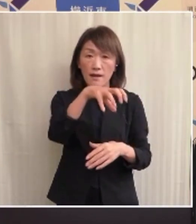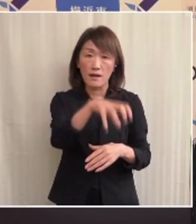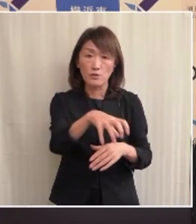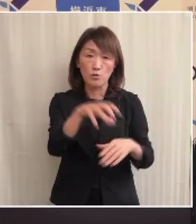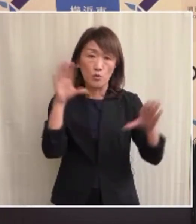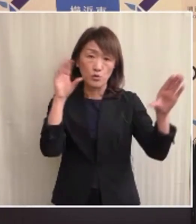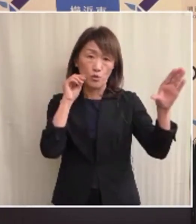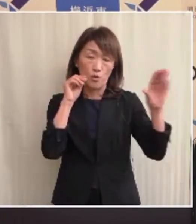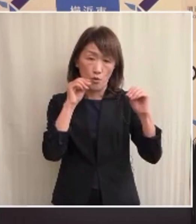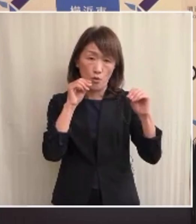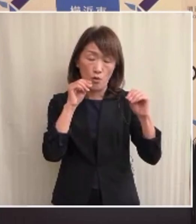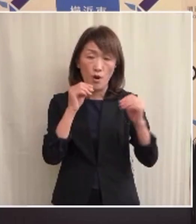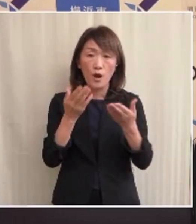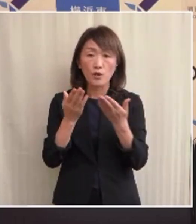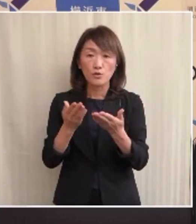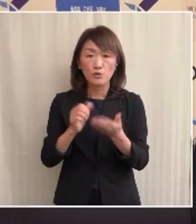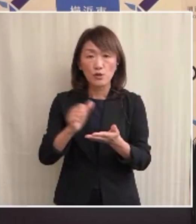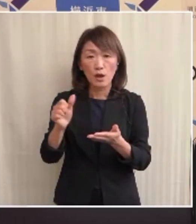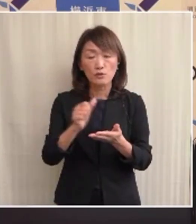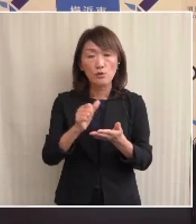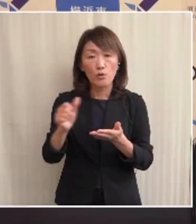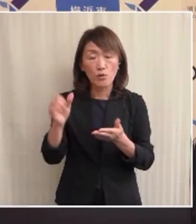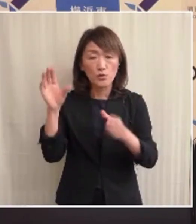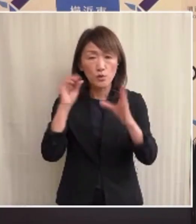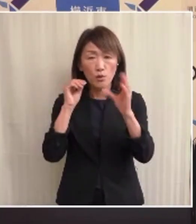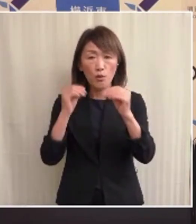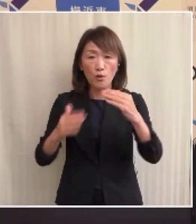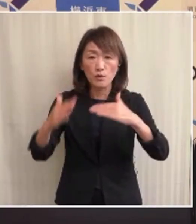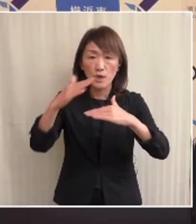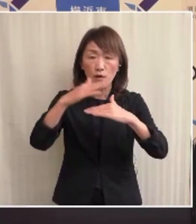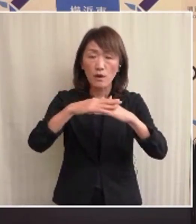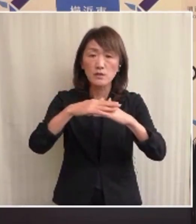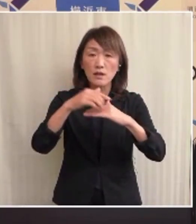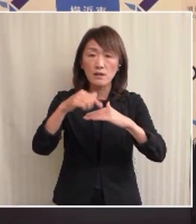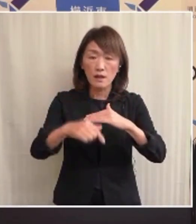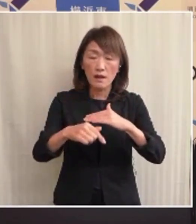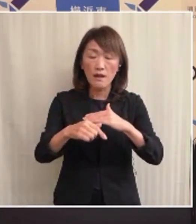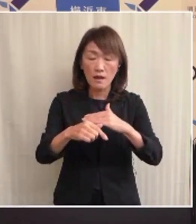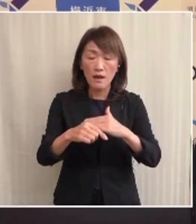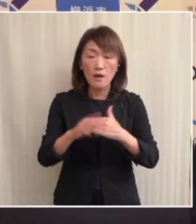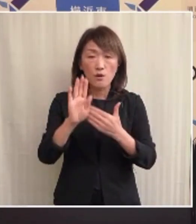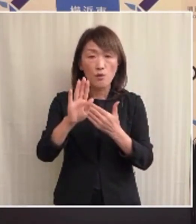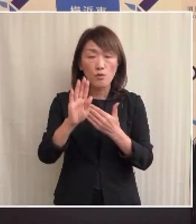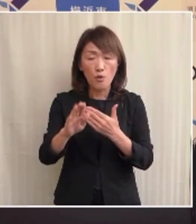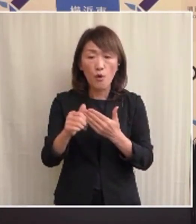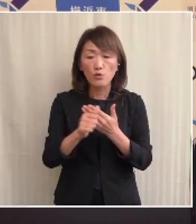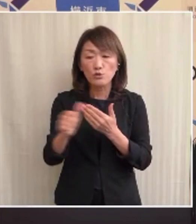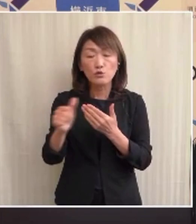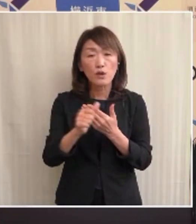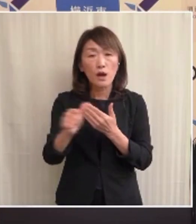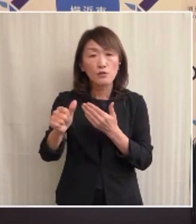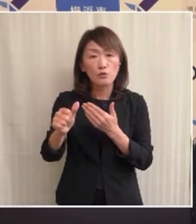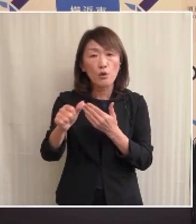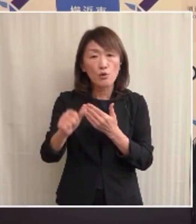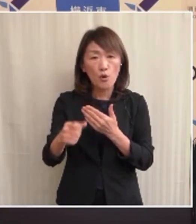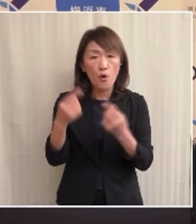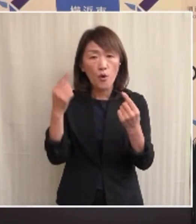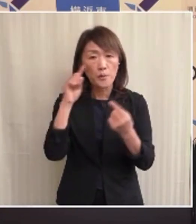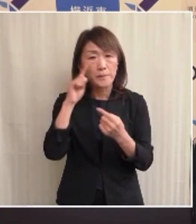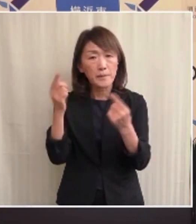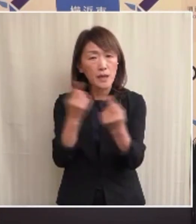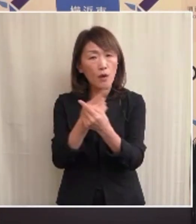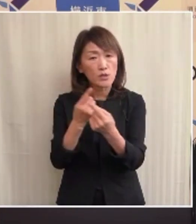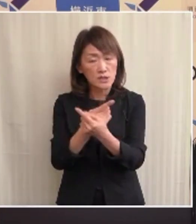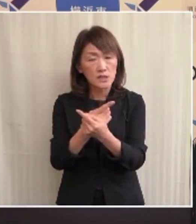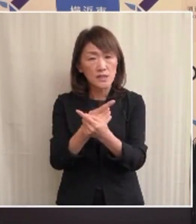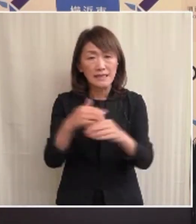の情報と通学路の情報を組み合わせることで、見直し、通学路の見直しも含めた検討をしていただいて、まあ、交通事故の未